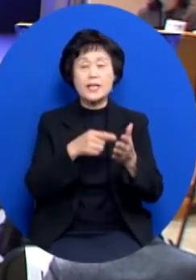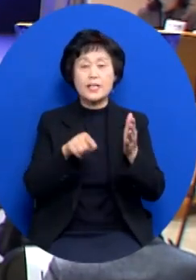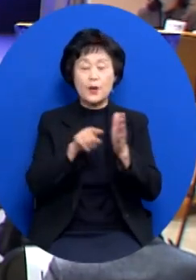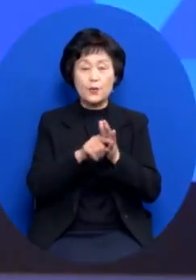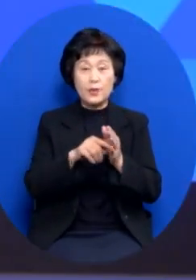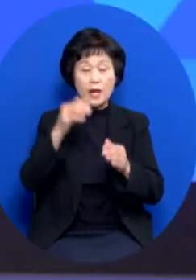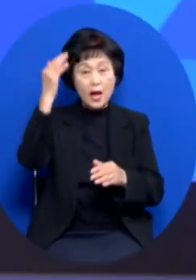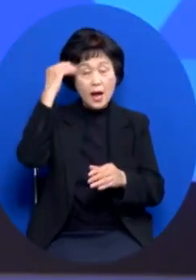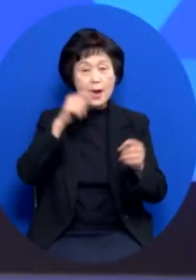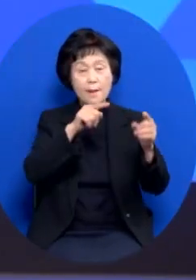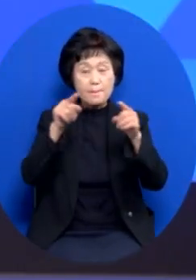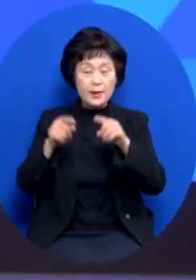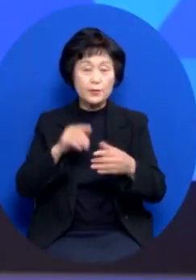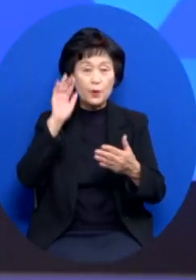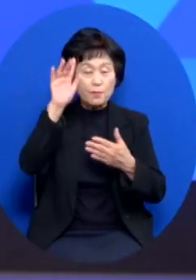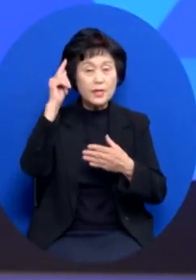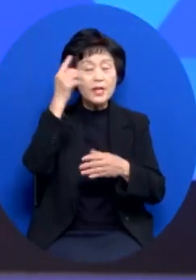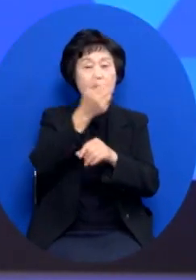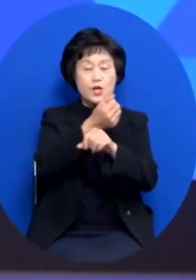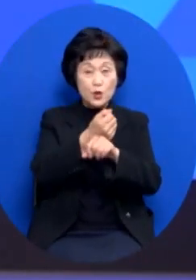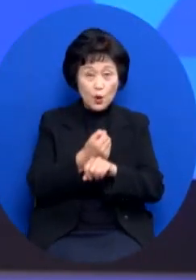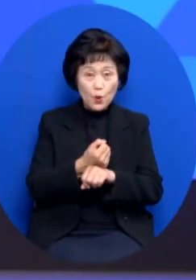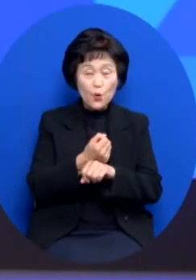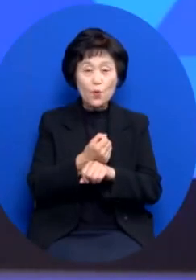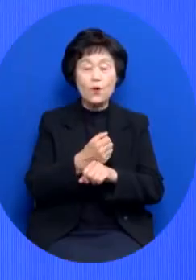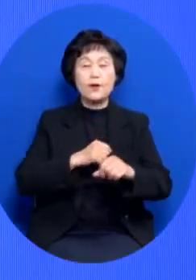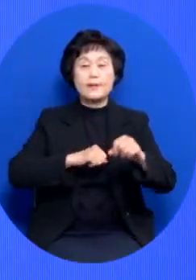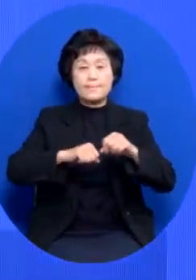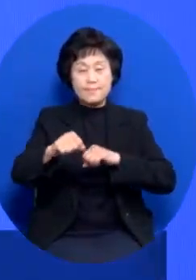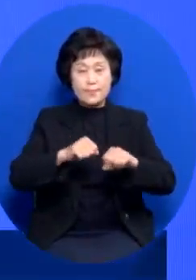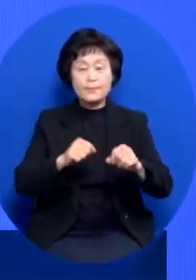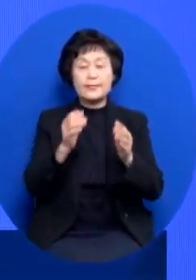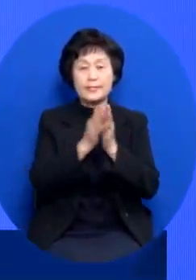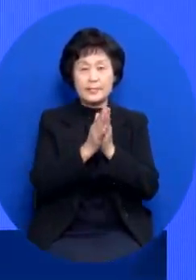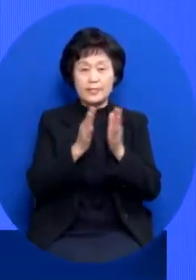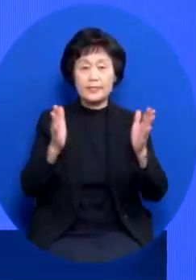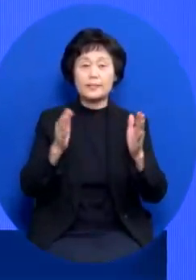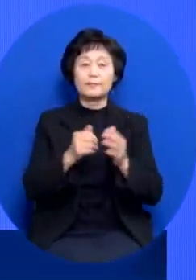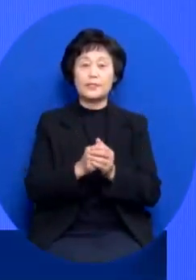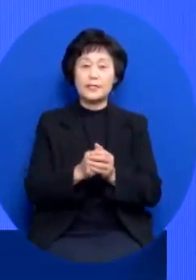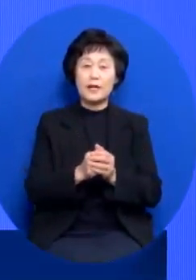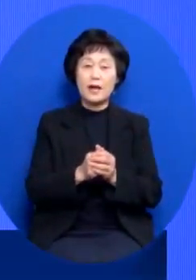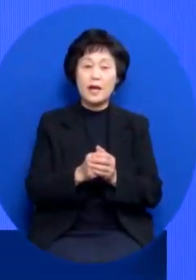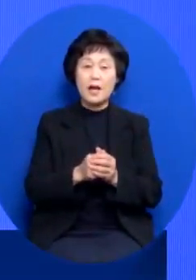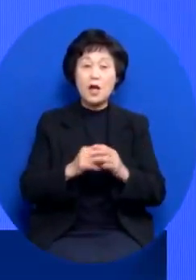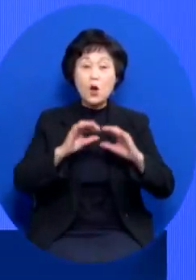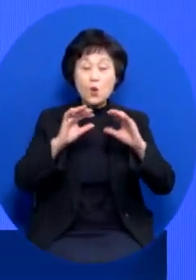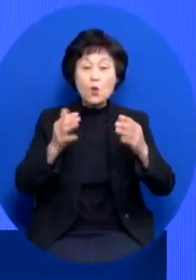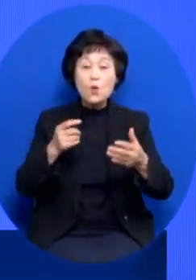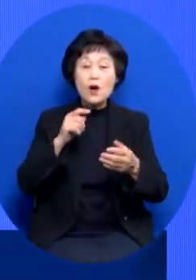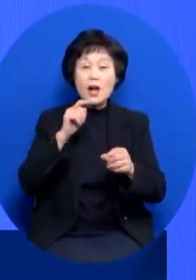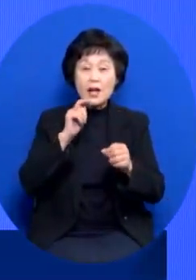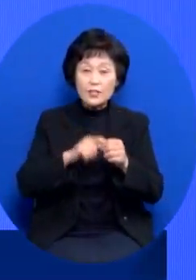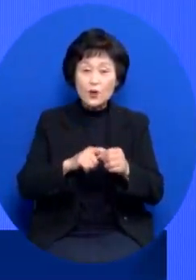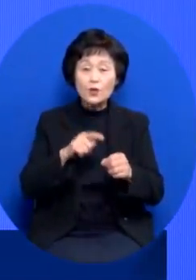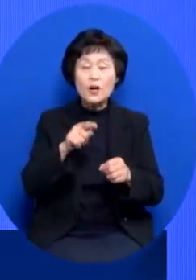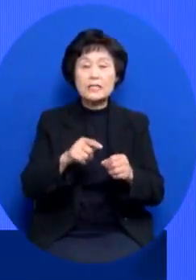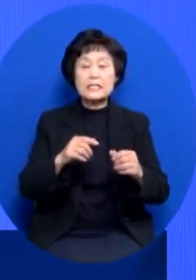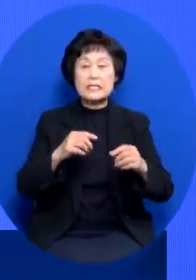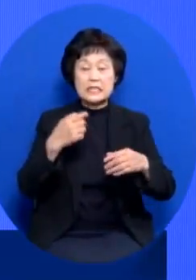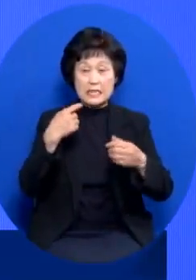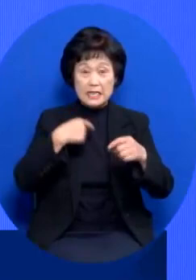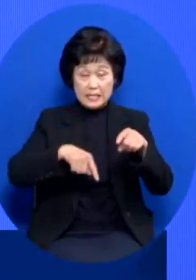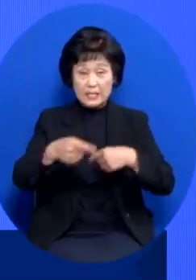한반도 미래인구연구원이 출범했습니다. 범국가적으로 유효한 정책을 수립하여